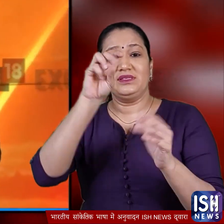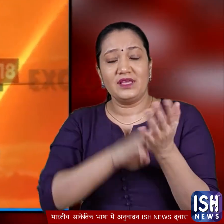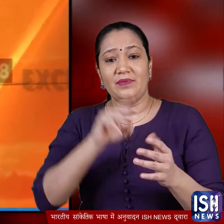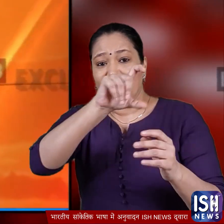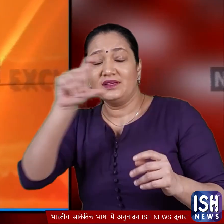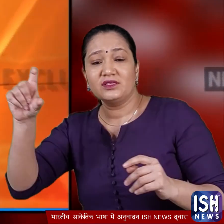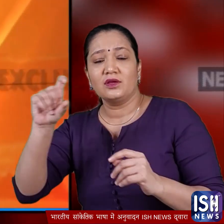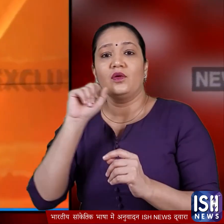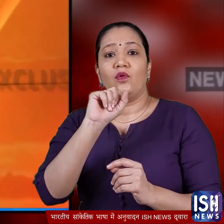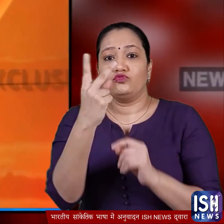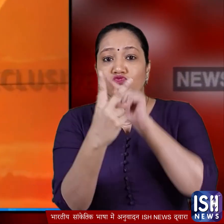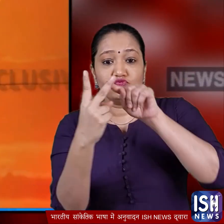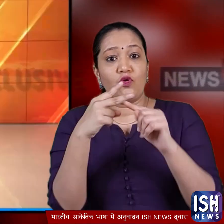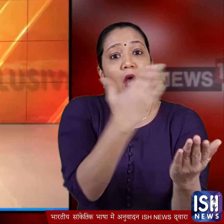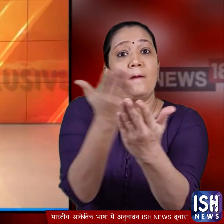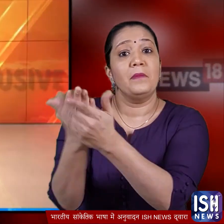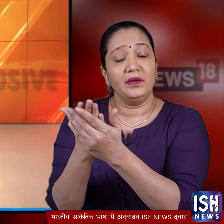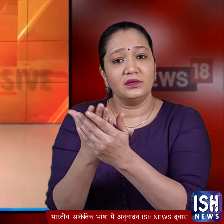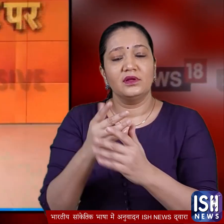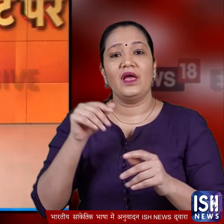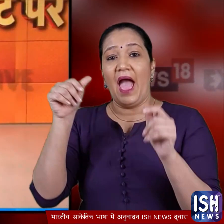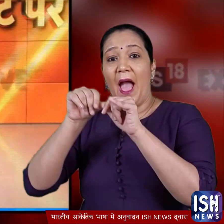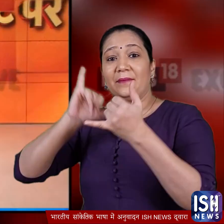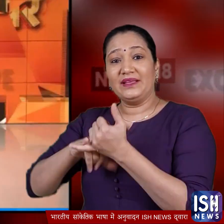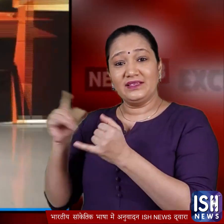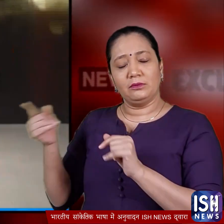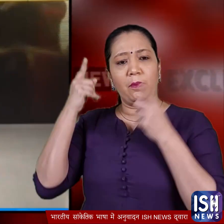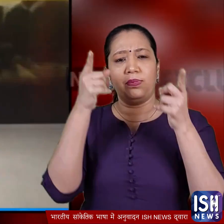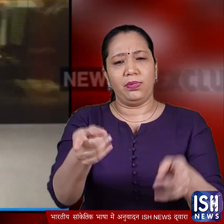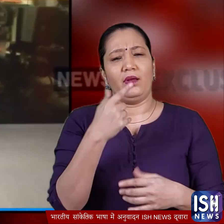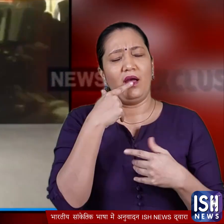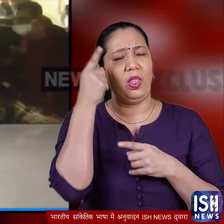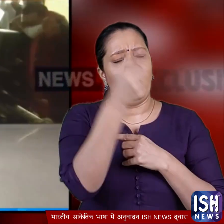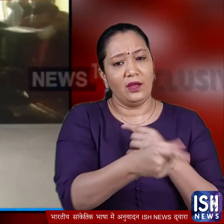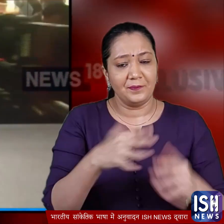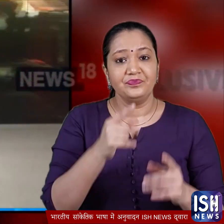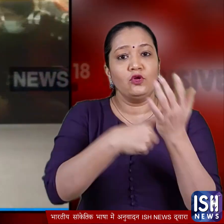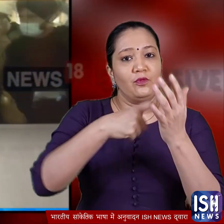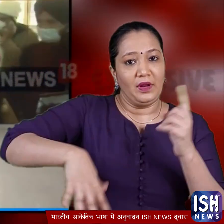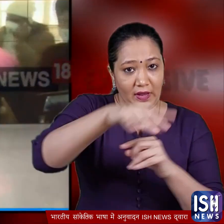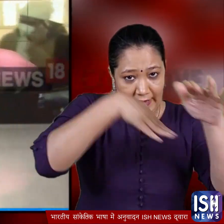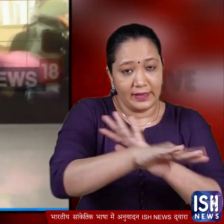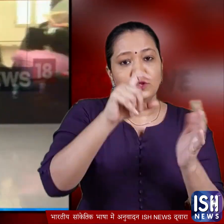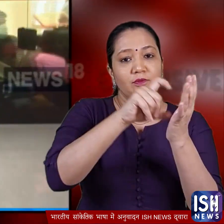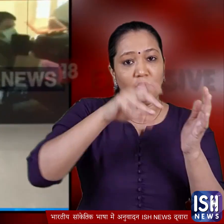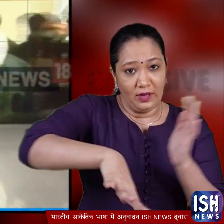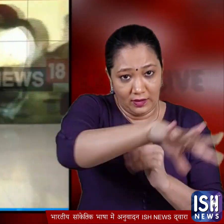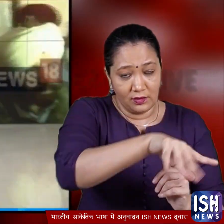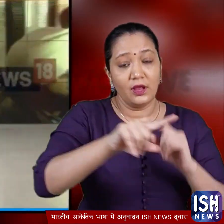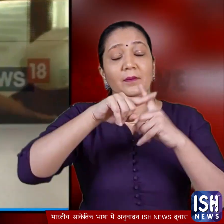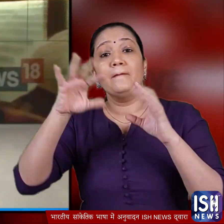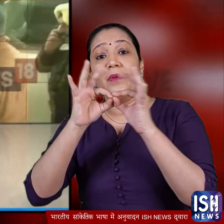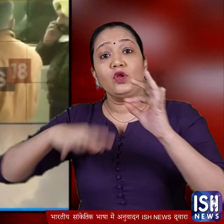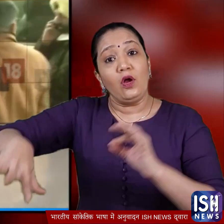मुख्यमंत्री चरणजीत सिंह चन्नी के 2 सीटों से चुनाव लड़ने पर कैप्टन अमरिंदर सिंह ने उन पर हमला बोल दिया। चन्नी रूपनगर जिले की चमकौर साहिब के